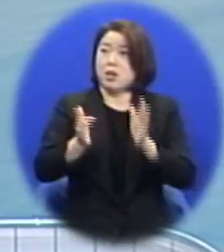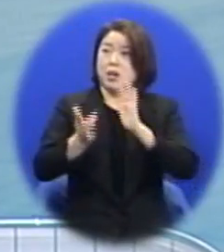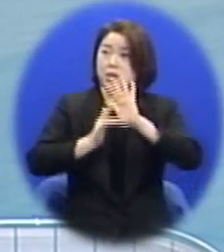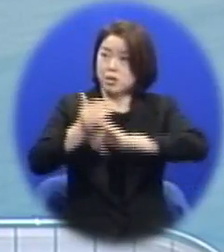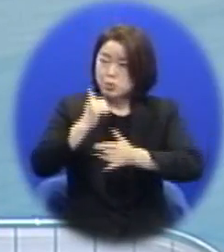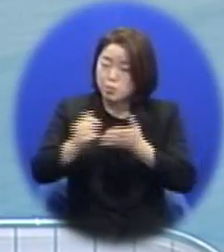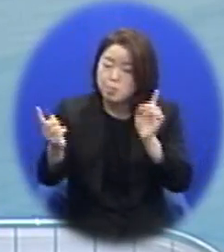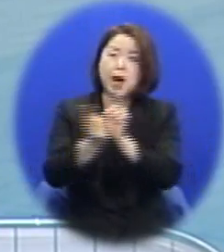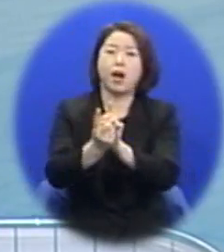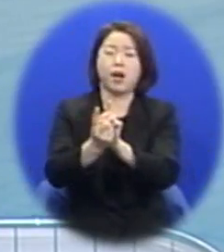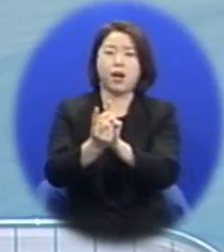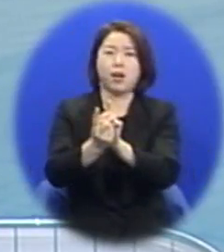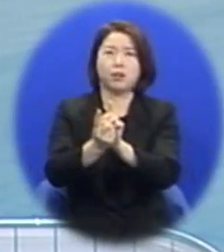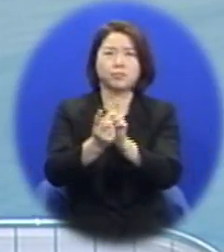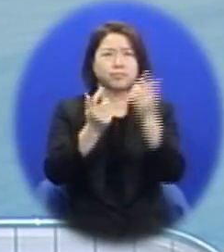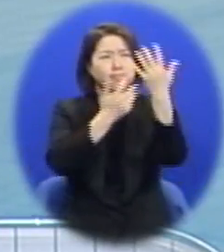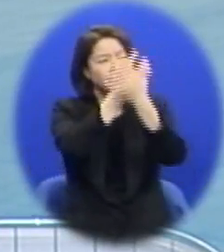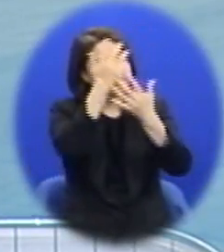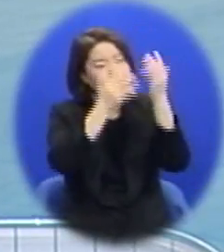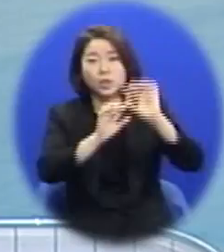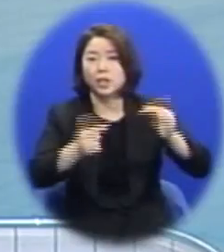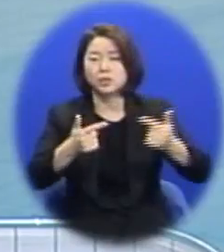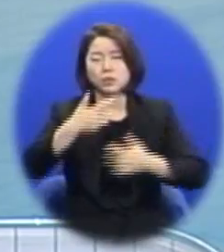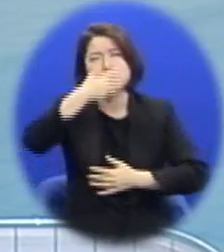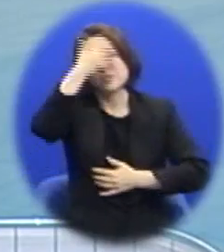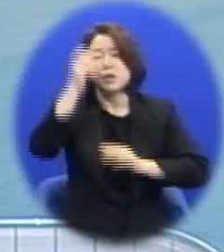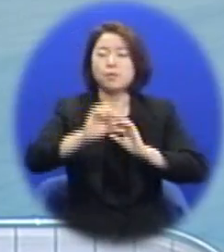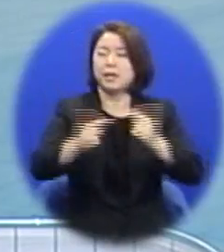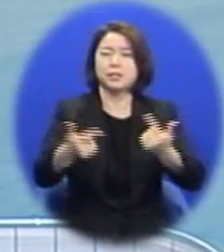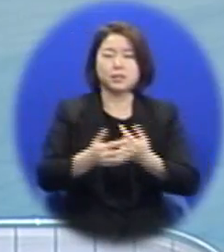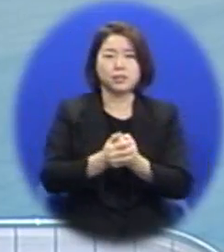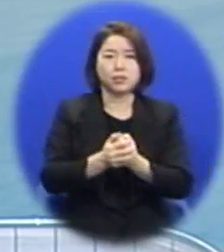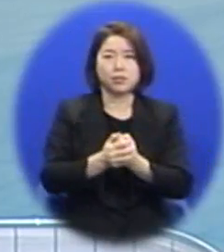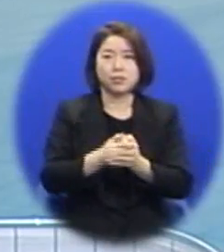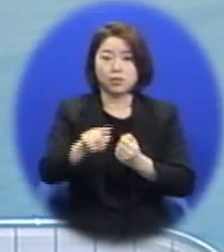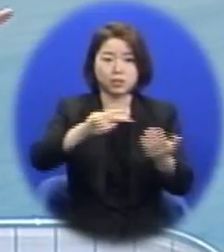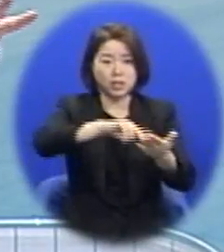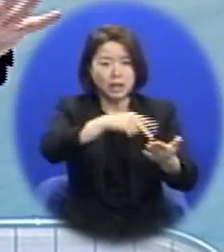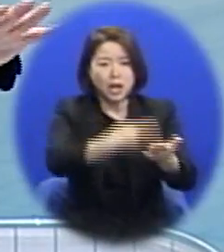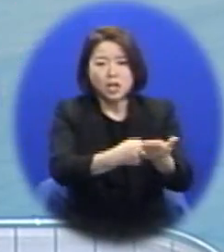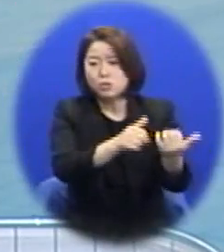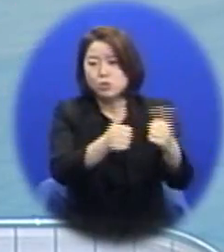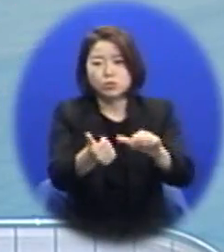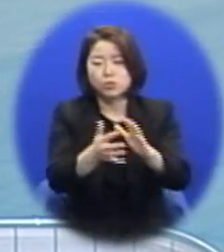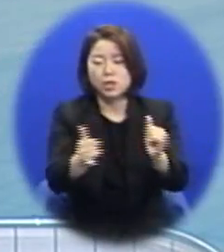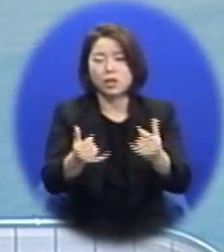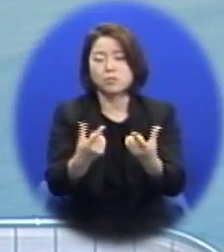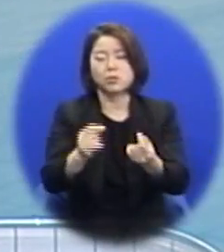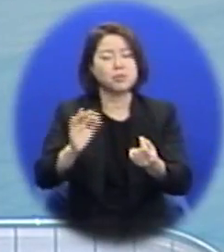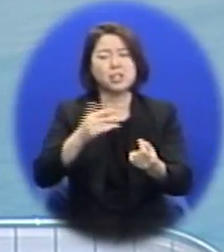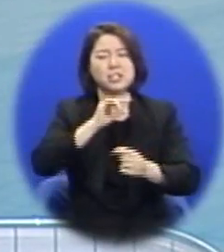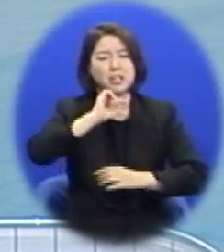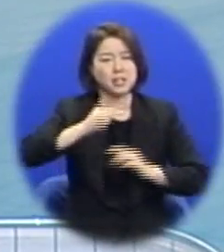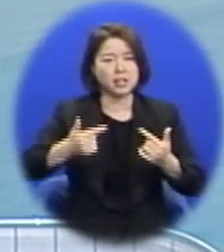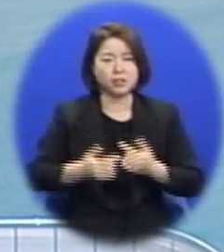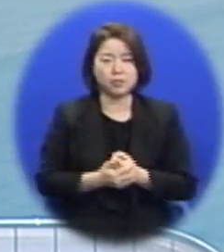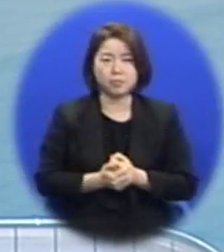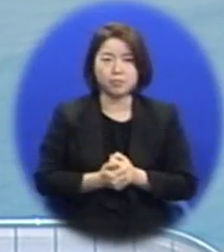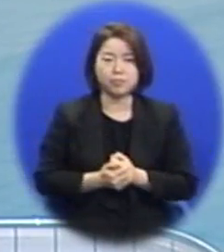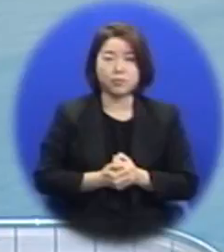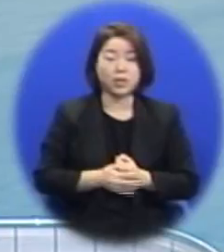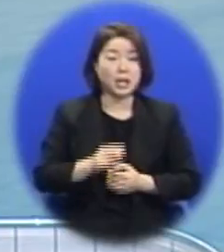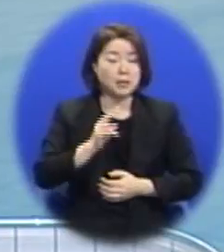뜻입니다. 환상도 아니고 꿈도 아니었어요. 그러면 이렇게 쓰러져서 죽은 사람처럼 될 수가 없죠.